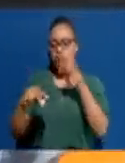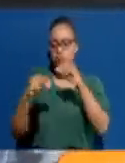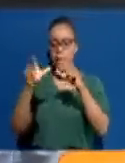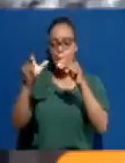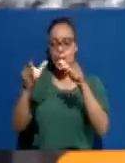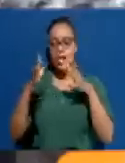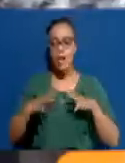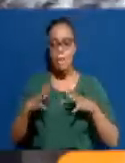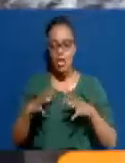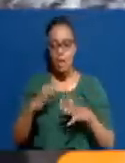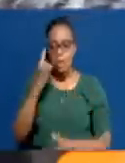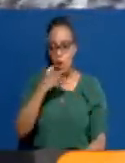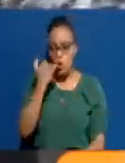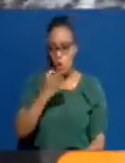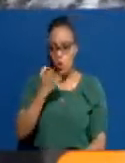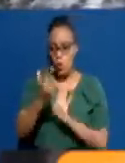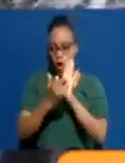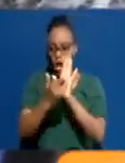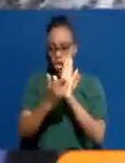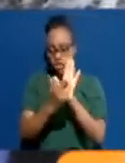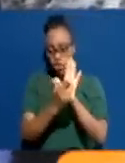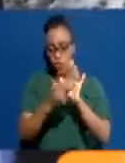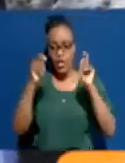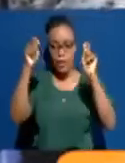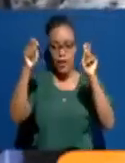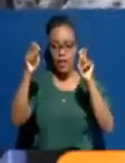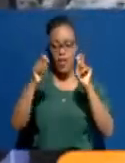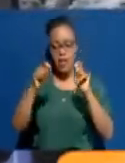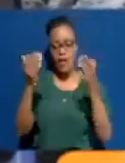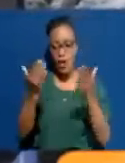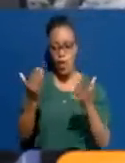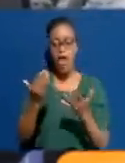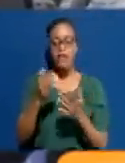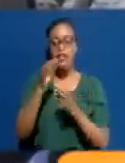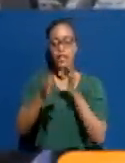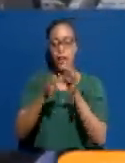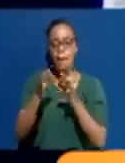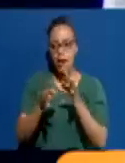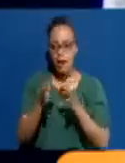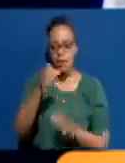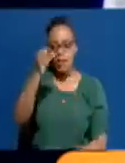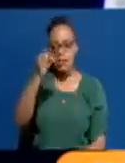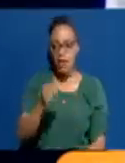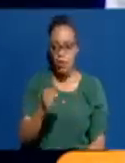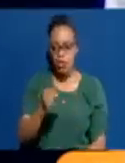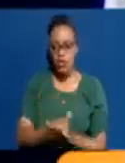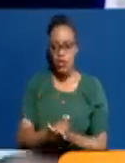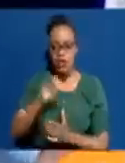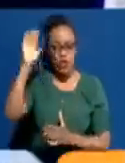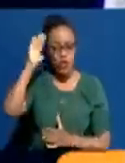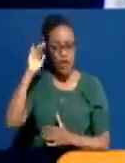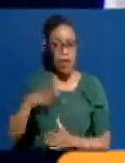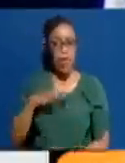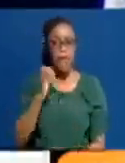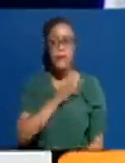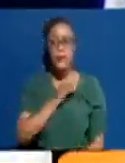wa habari waliokuwa wakipeperusha hewani maandamano katika eneo bunge la Embakasi Kusini. Tumesikia juzi watu wakilalamika